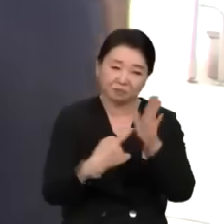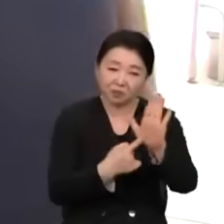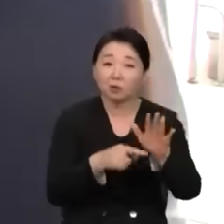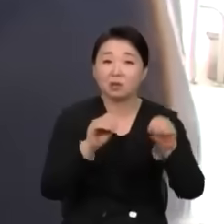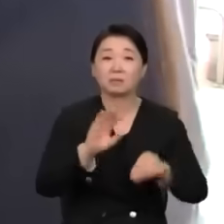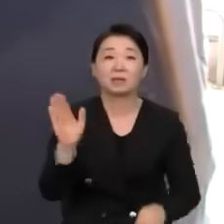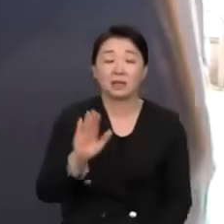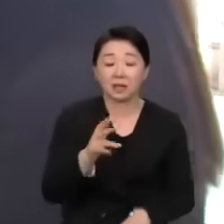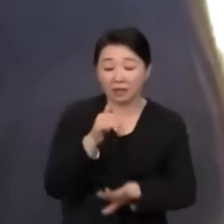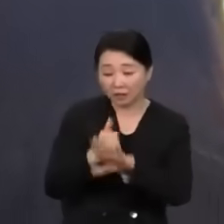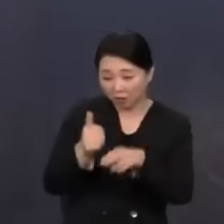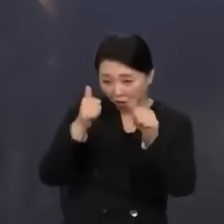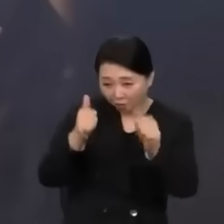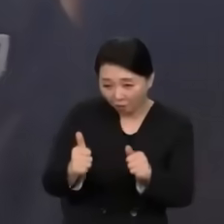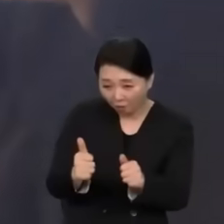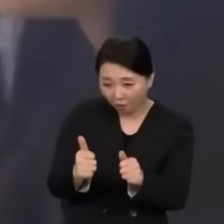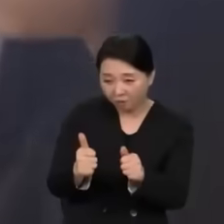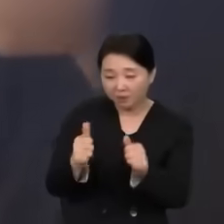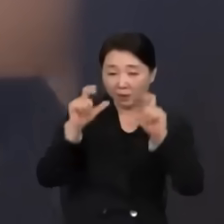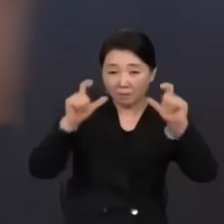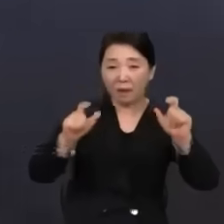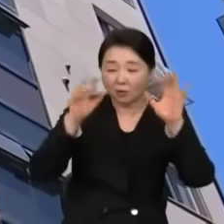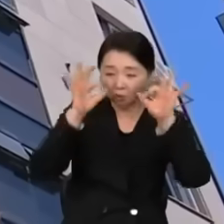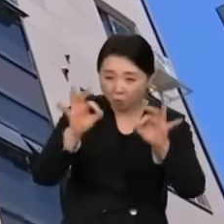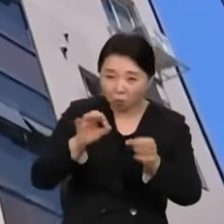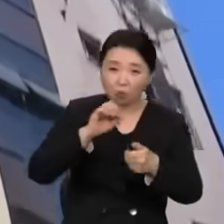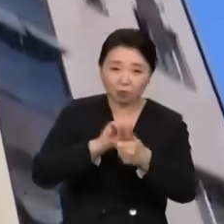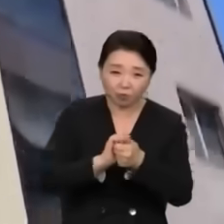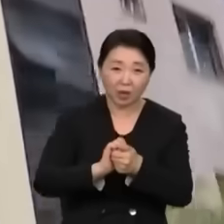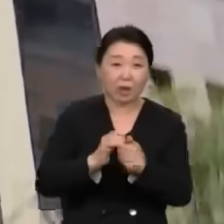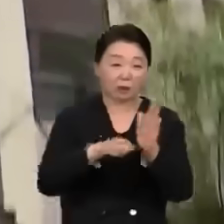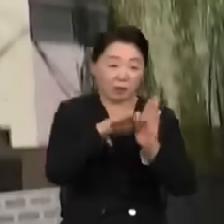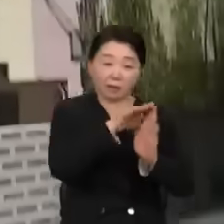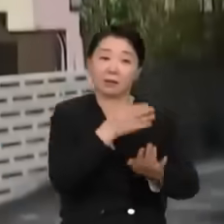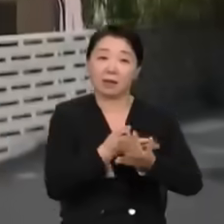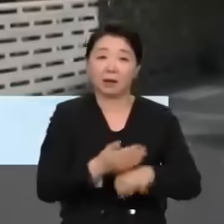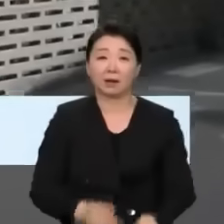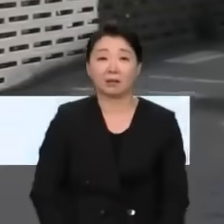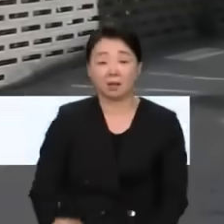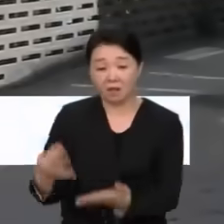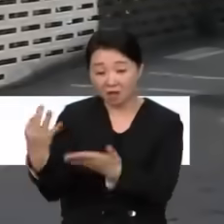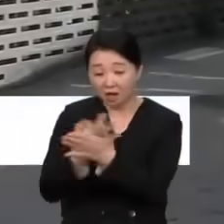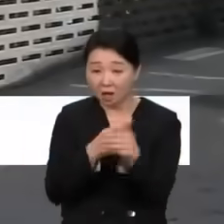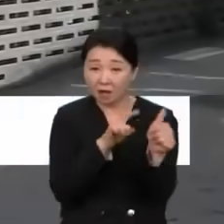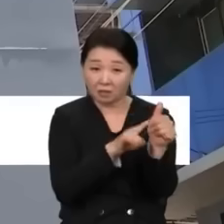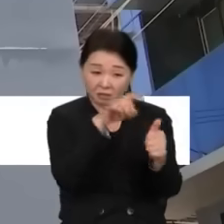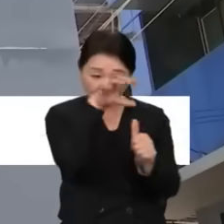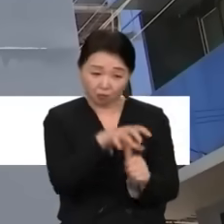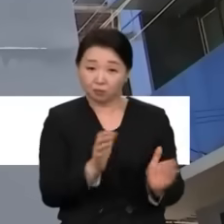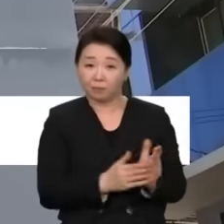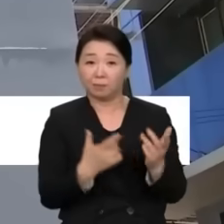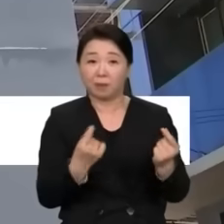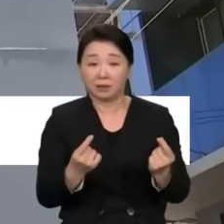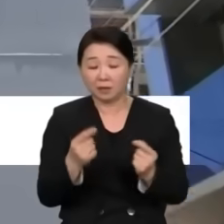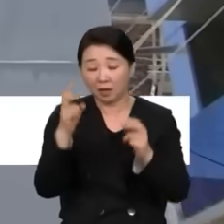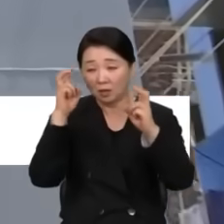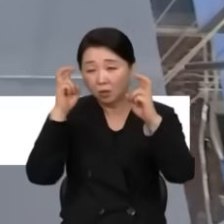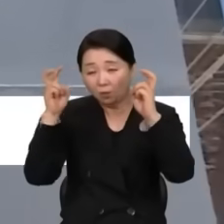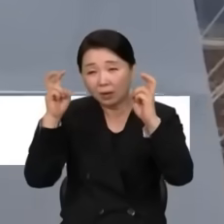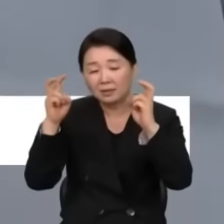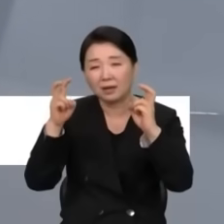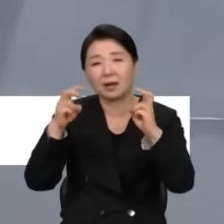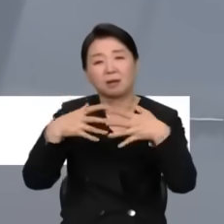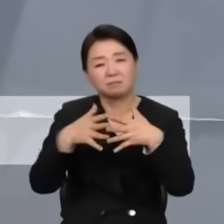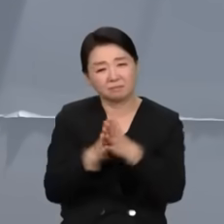법원판결에 따라 제 수위가 달라 수 있 매출에 큰 부분을 차지했던 김씨가 구속되면서 소속사 역시 폐업